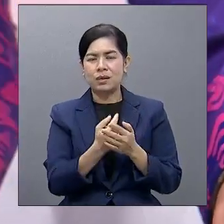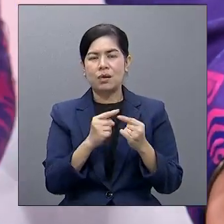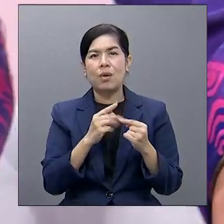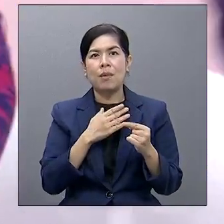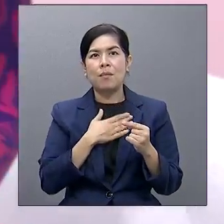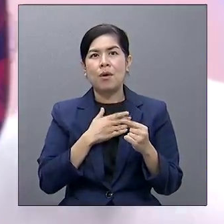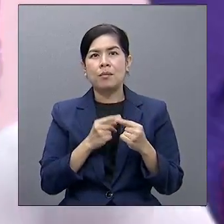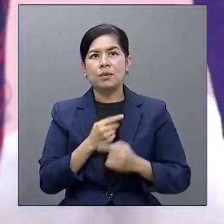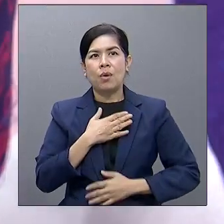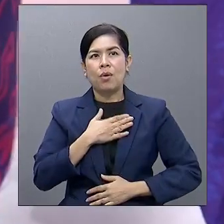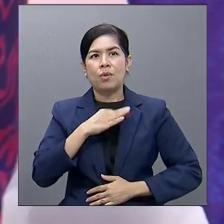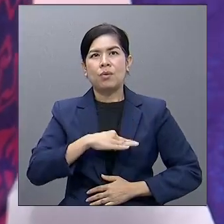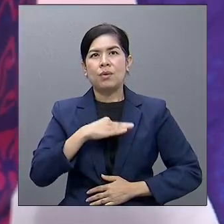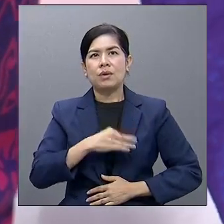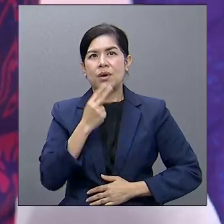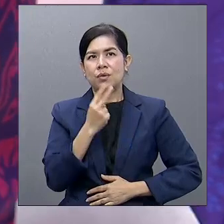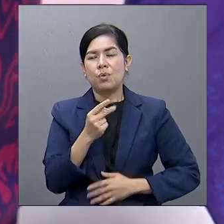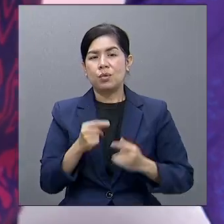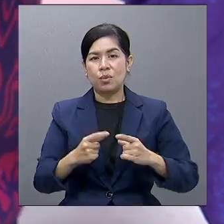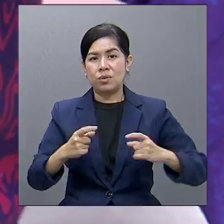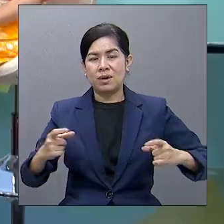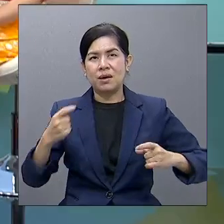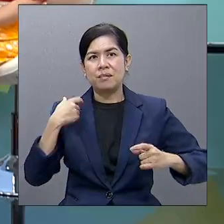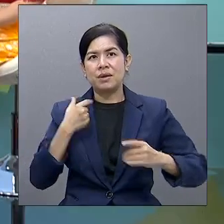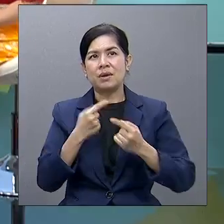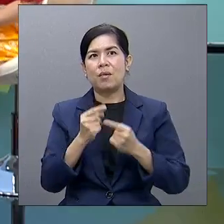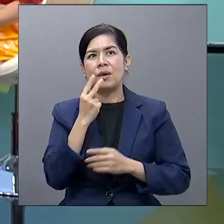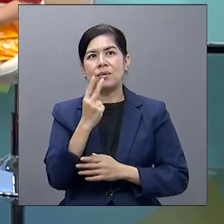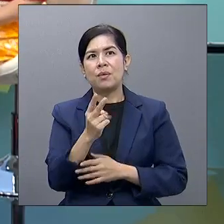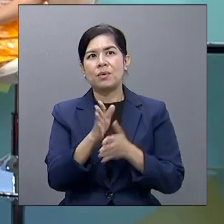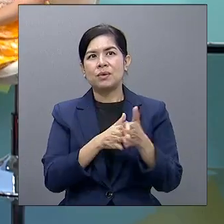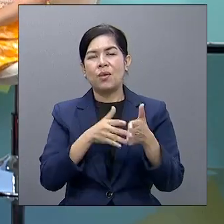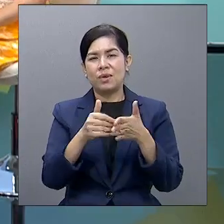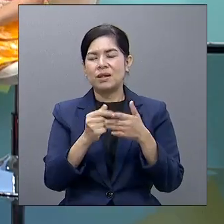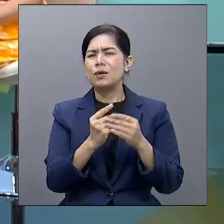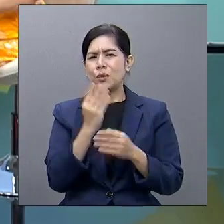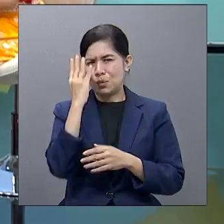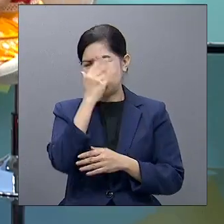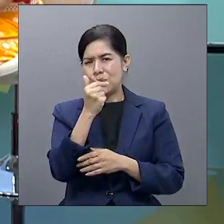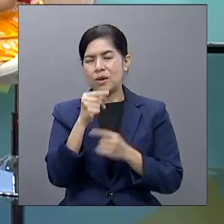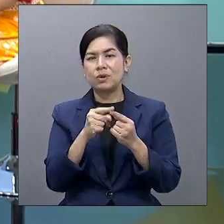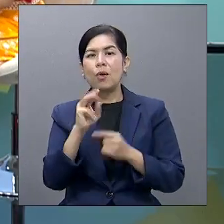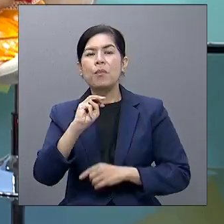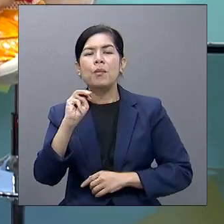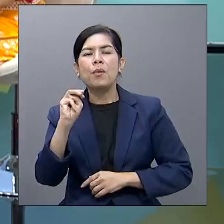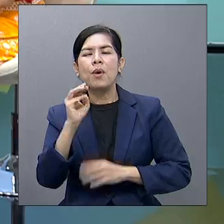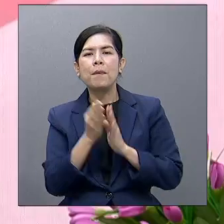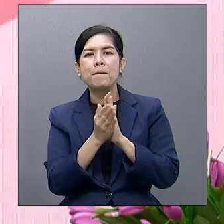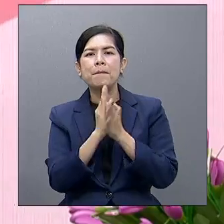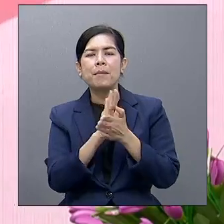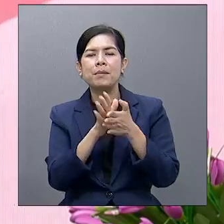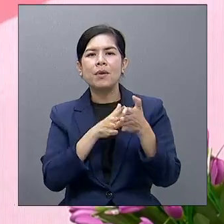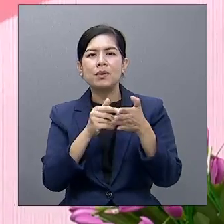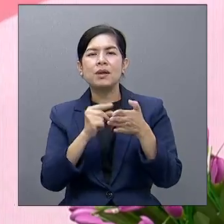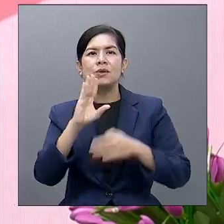สวยแล้วสีที่ผมว่าผมชอบนะอ่ามันดูแบบเป็นสีของปีนี้ด้วยนะสีม่วงแบบม่วงๆชมพูพูเออผ้า